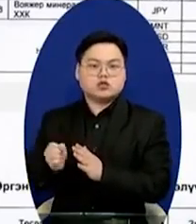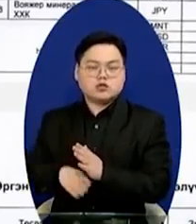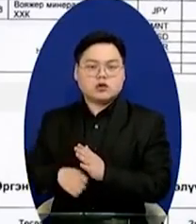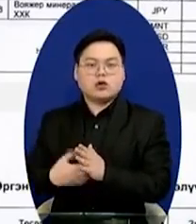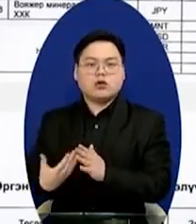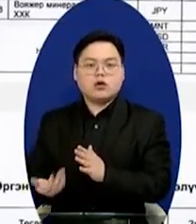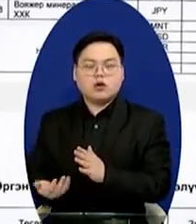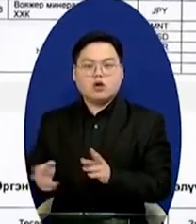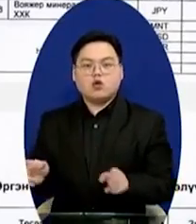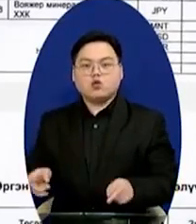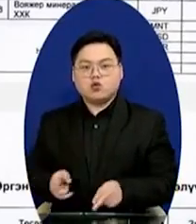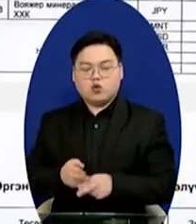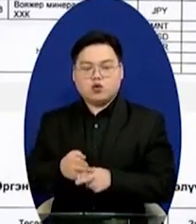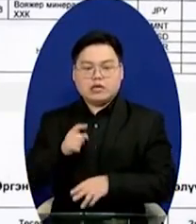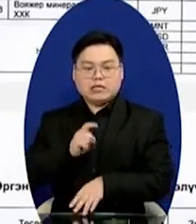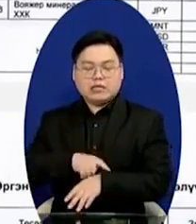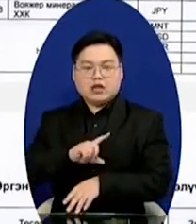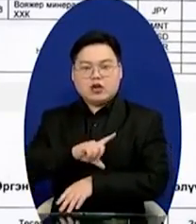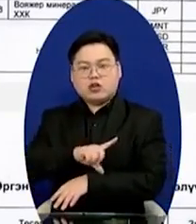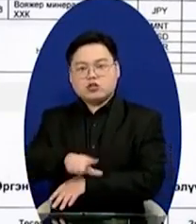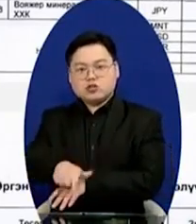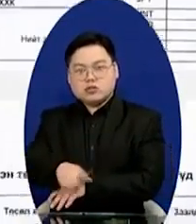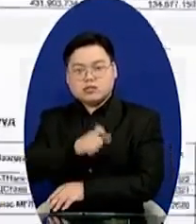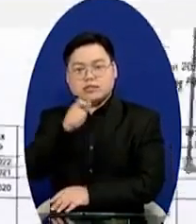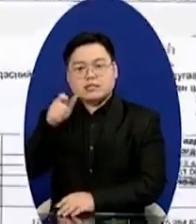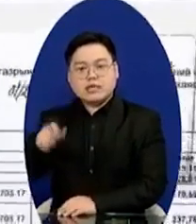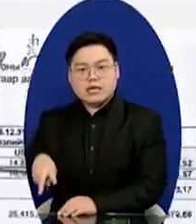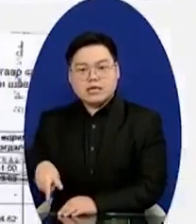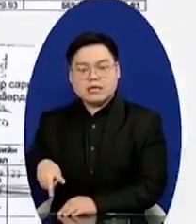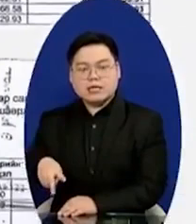ийм дүгэлтэд хугацаа өдрсөн зээлүүд гэсэн хэсэг нь.